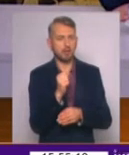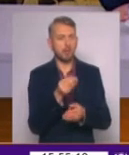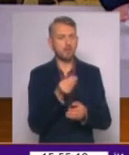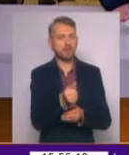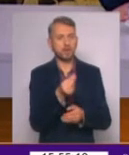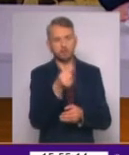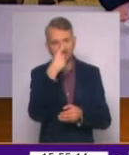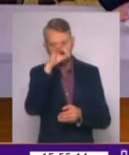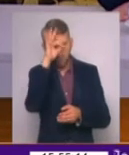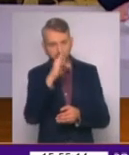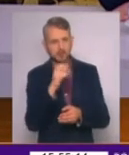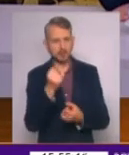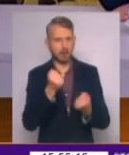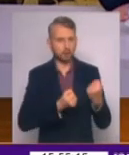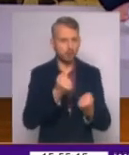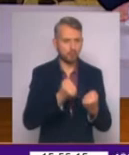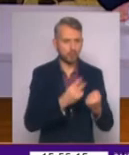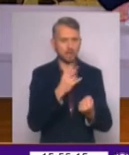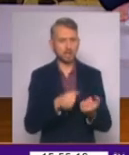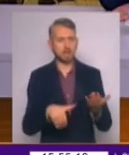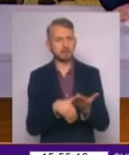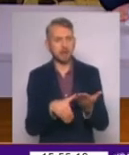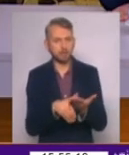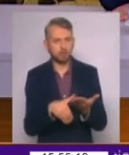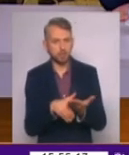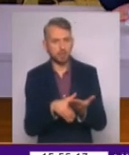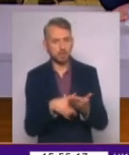фінансування поліції, на автомобілі, на засоби,